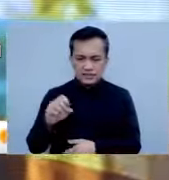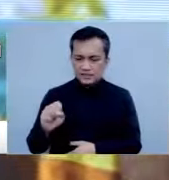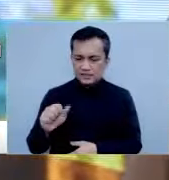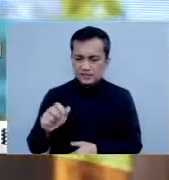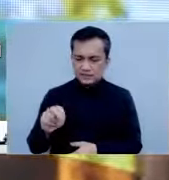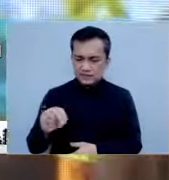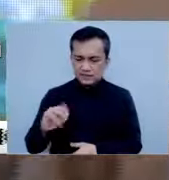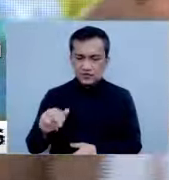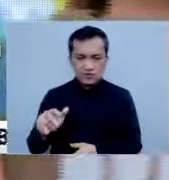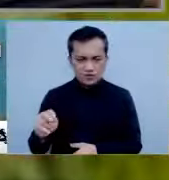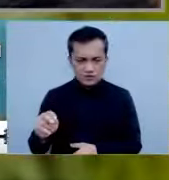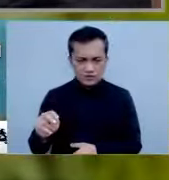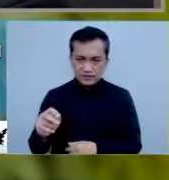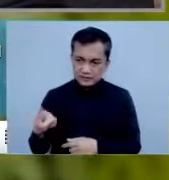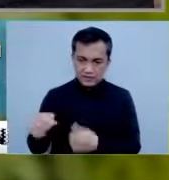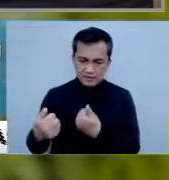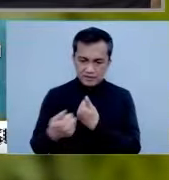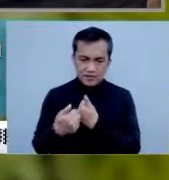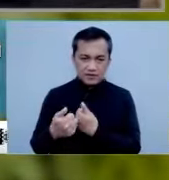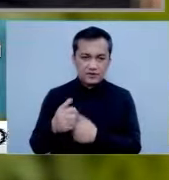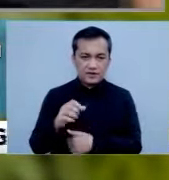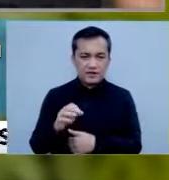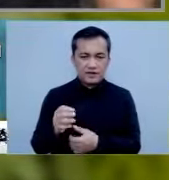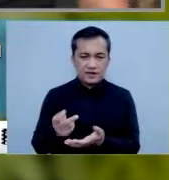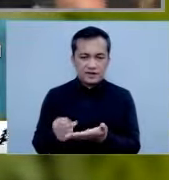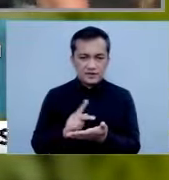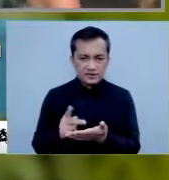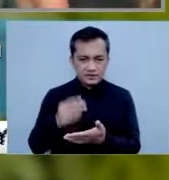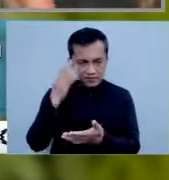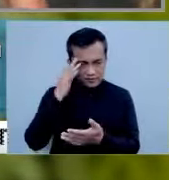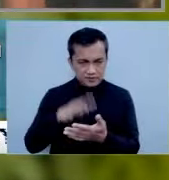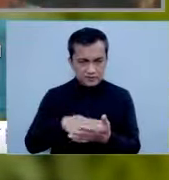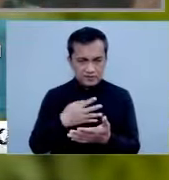guys can follow our page para you know the schedule, our page